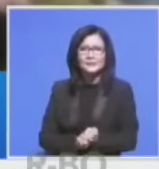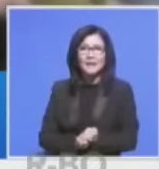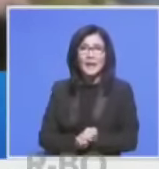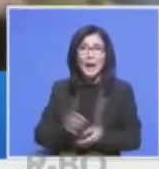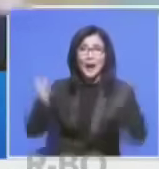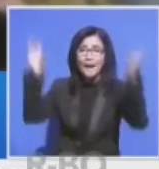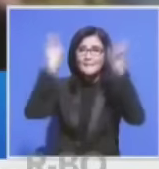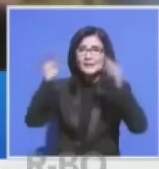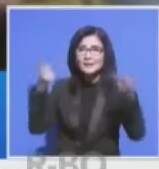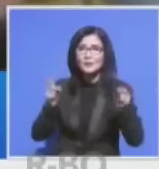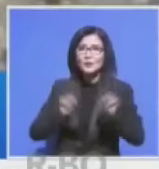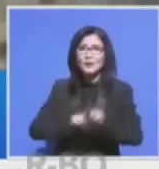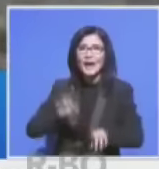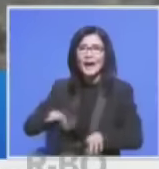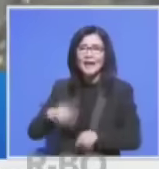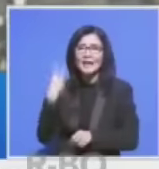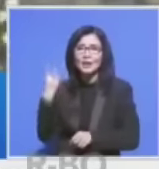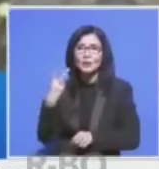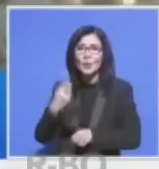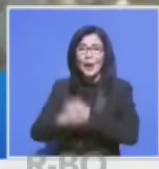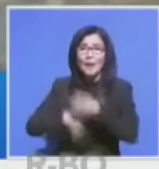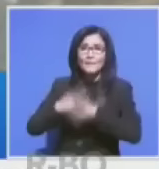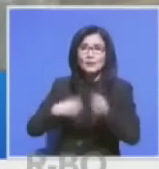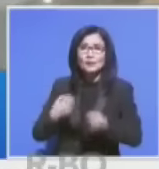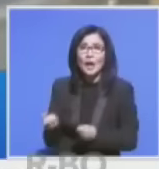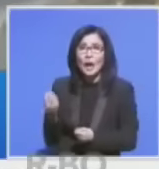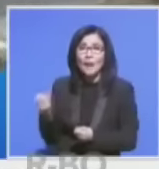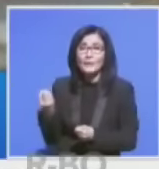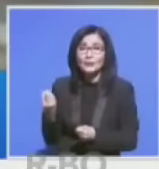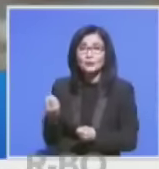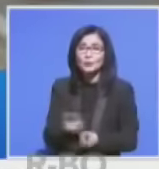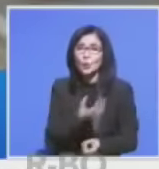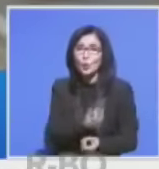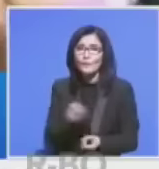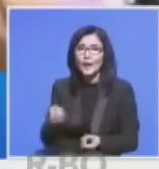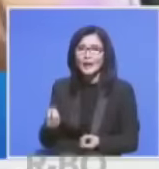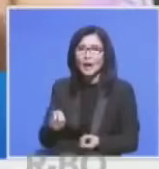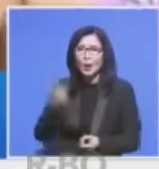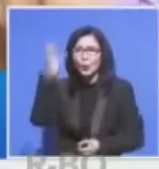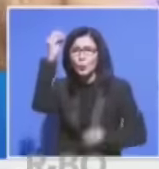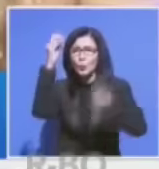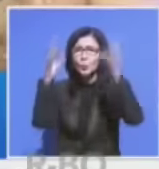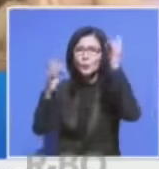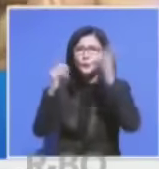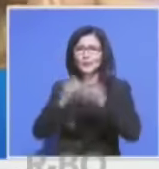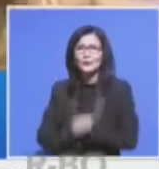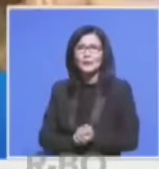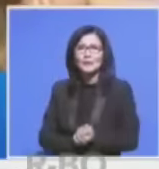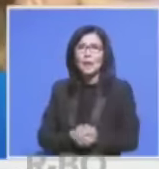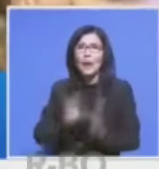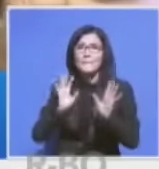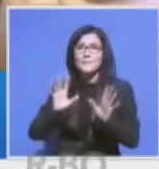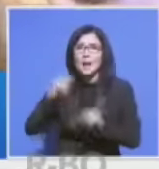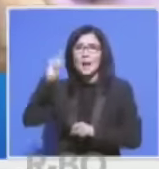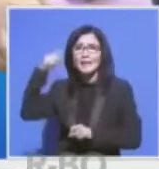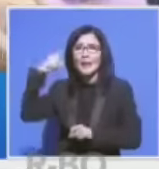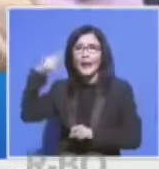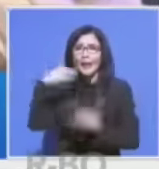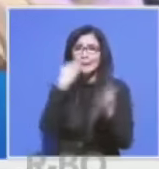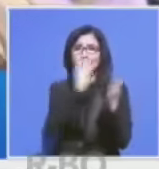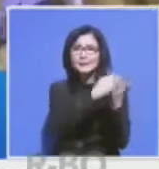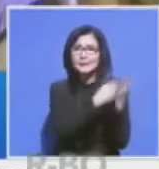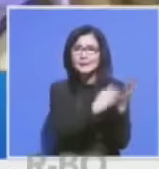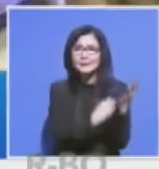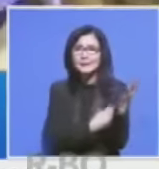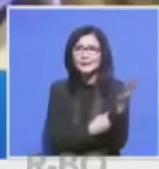Pesta pernikahan putra kedua pengusaha batubara ini memang layak digelari pesta bertabur bintang. Selain Afgan dan Zaskia Gotik, dalam daftar di